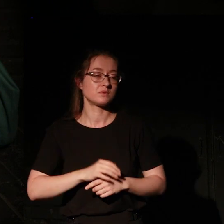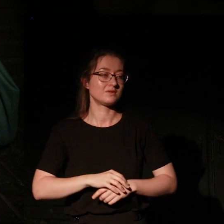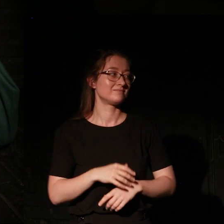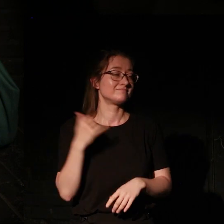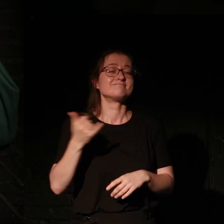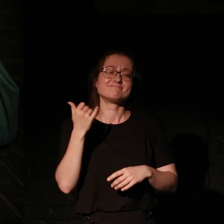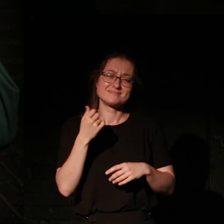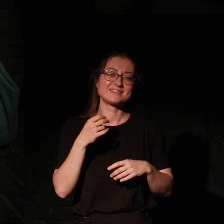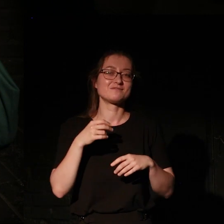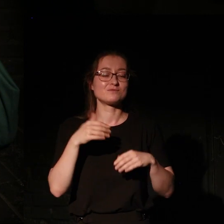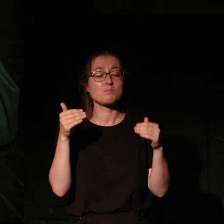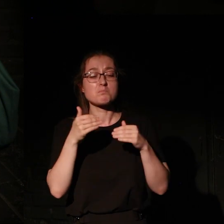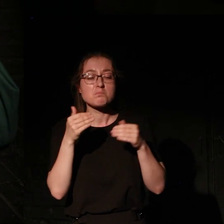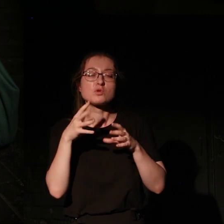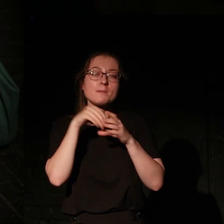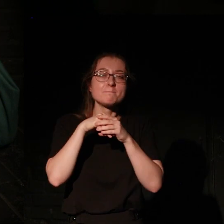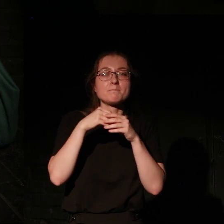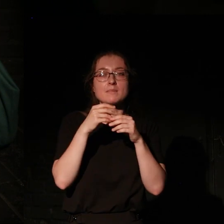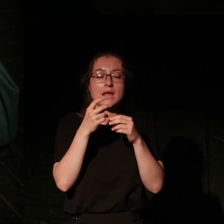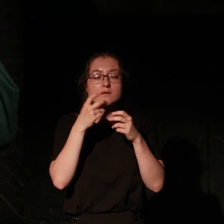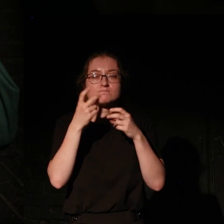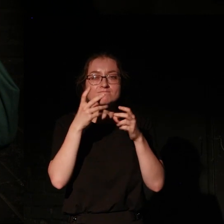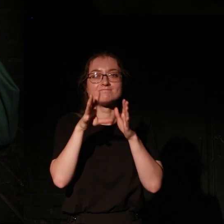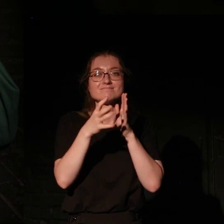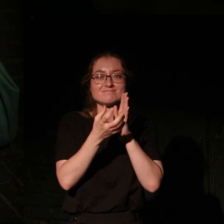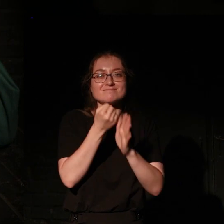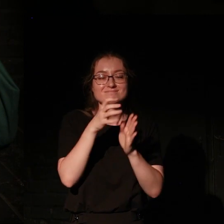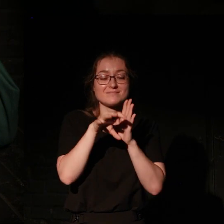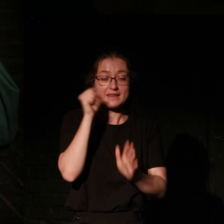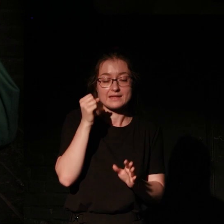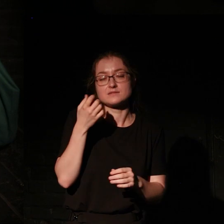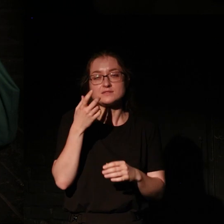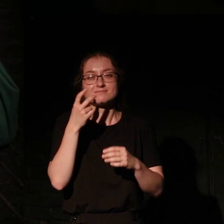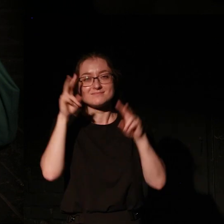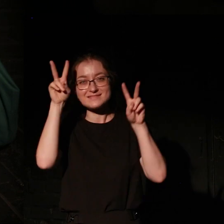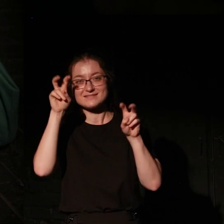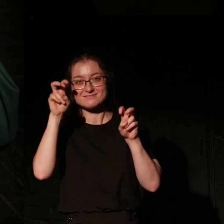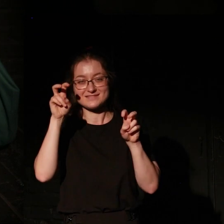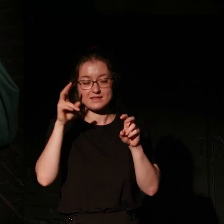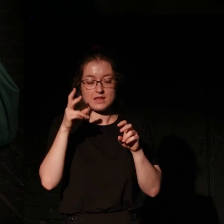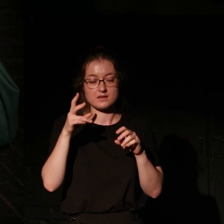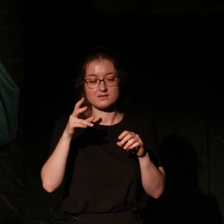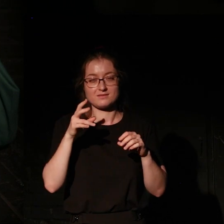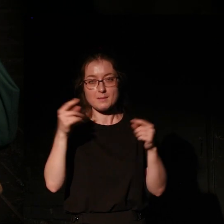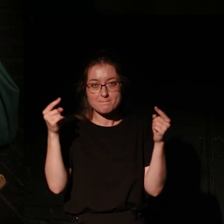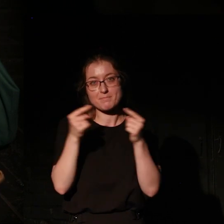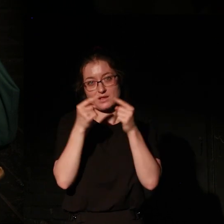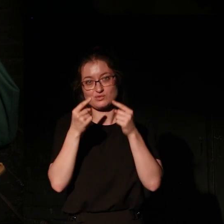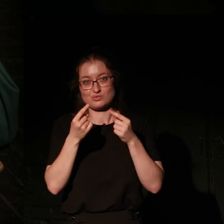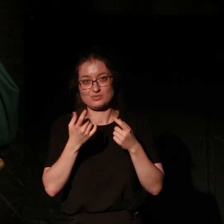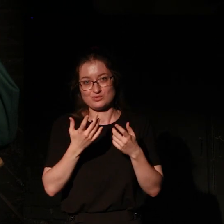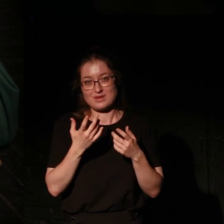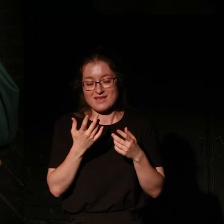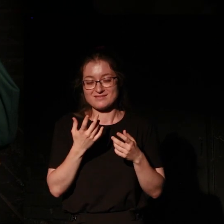prawie w każdej sytuacji życiowej, nawet przed wyborami na przykład też można sięgnąć i znaleźć